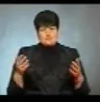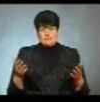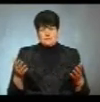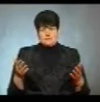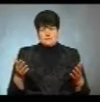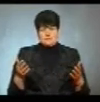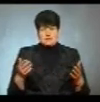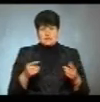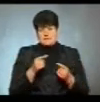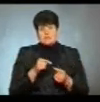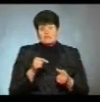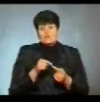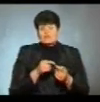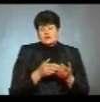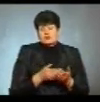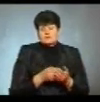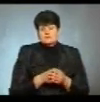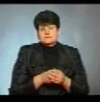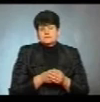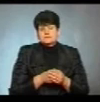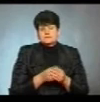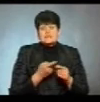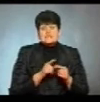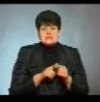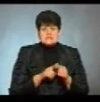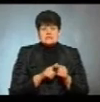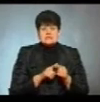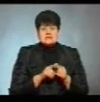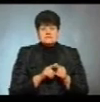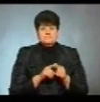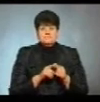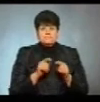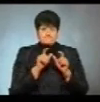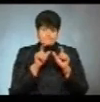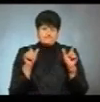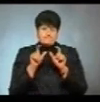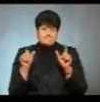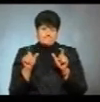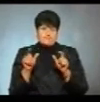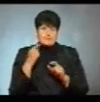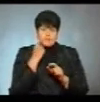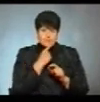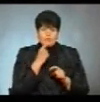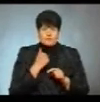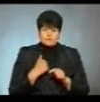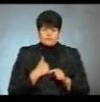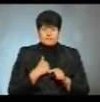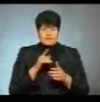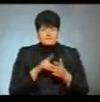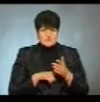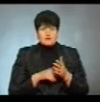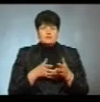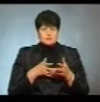І, відповідно, ці меседжі, вони доволі впливові, хоча, як ми говорили,